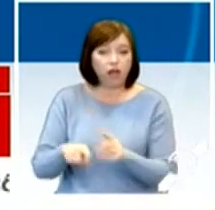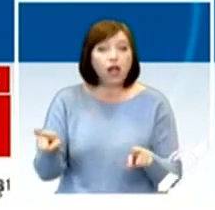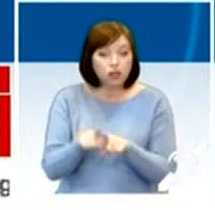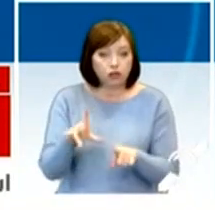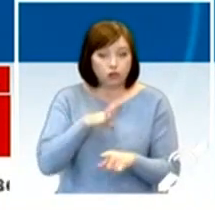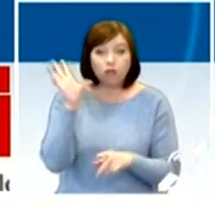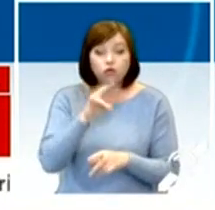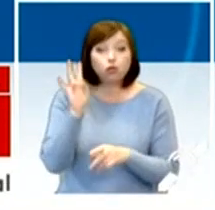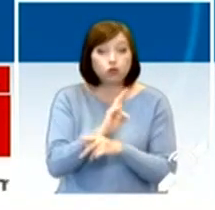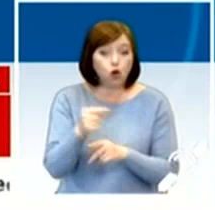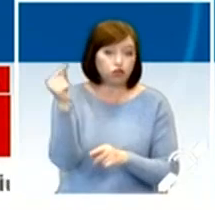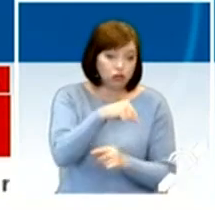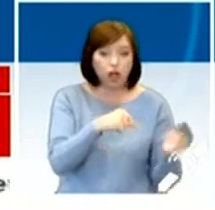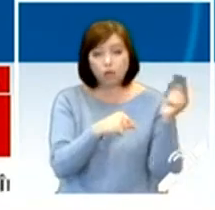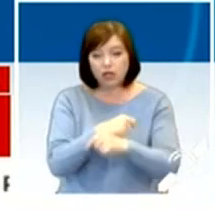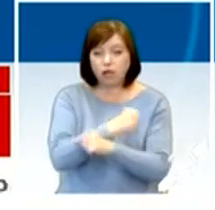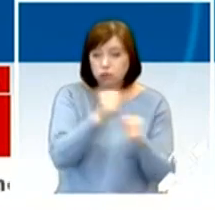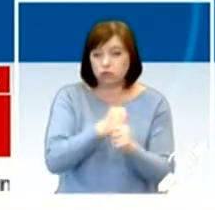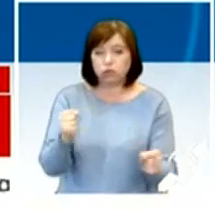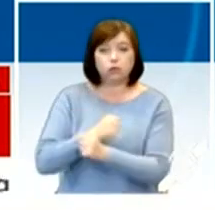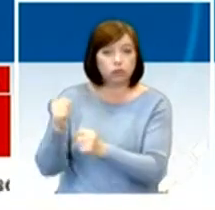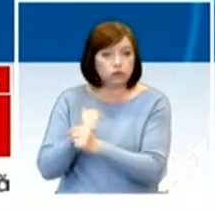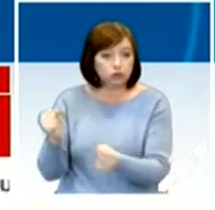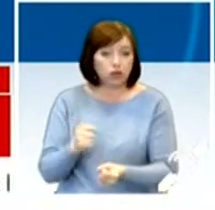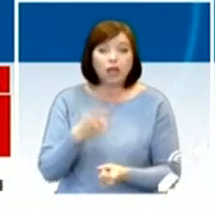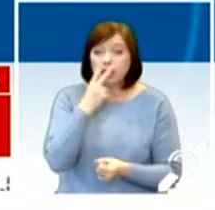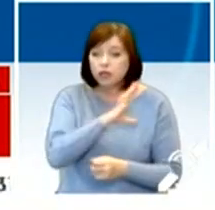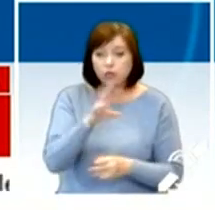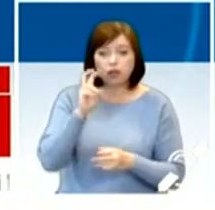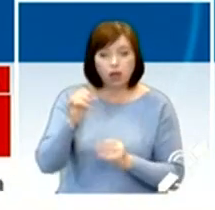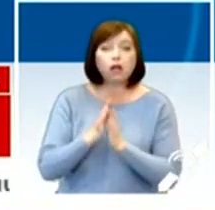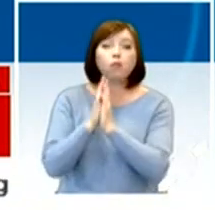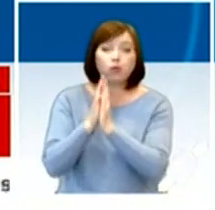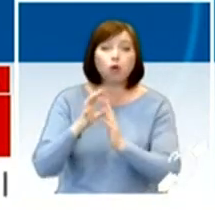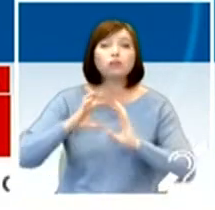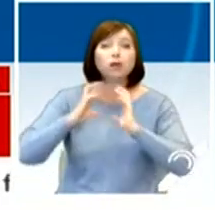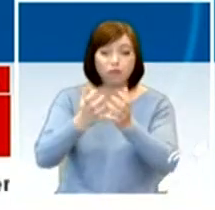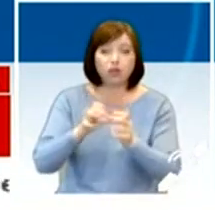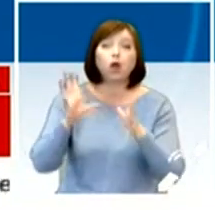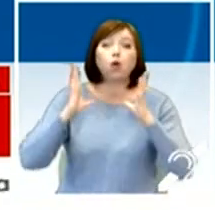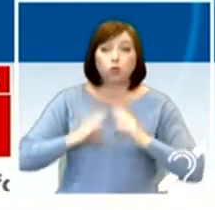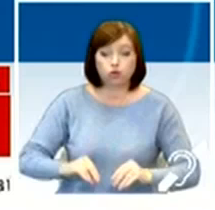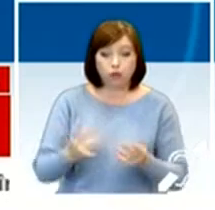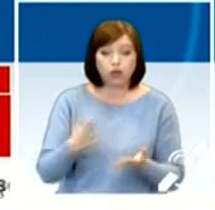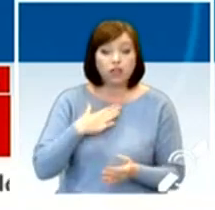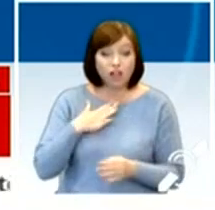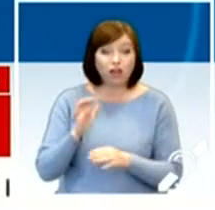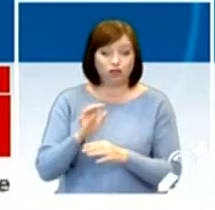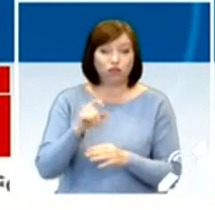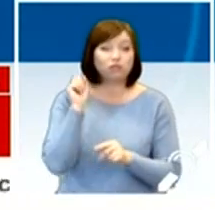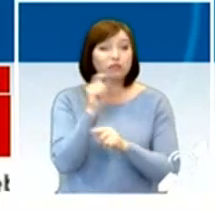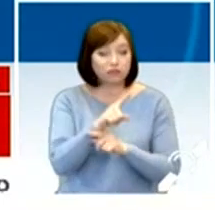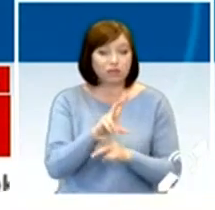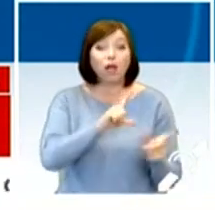atacuri toată noaptea și de o parte și de alta. În ciuda apelurilor internaționale la calm, trimisul nostru special în zona